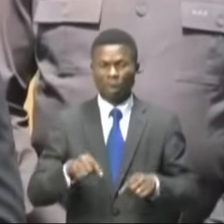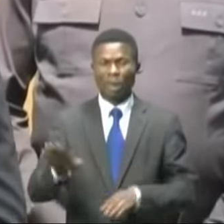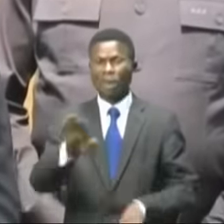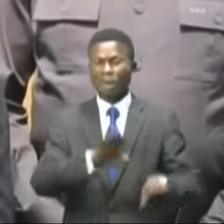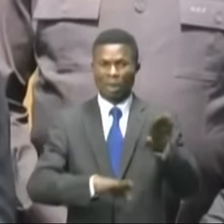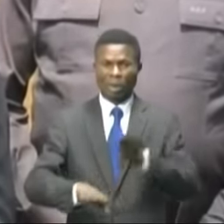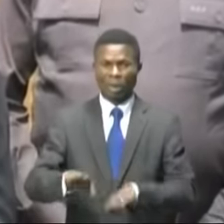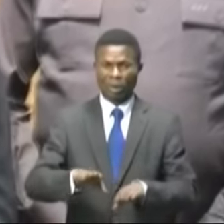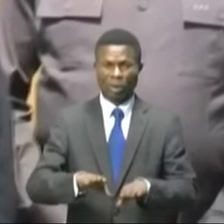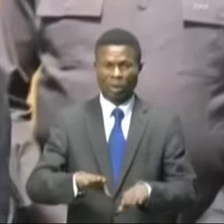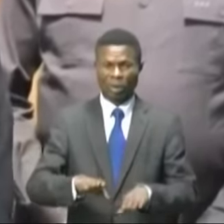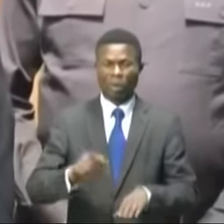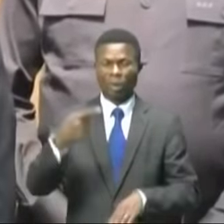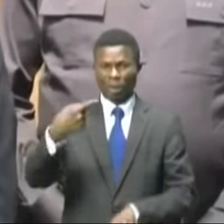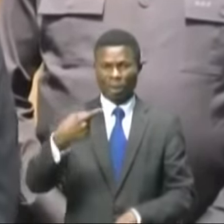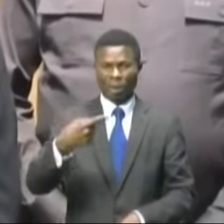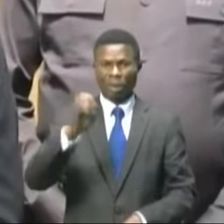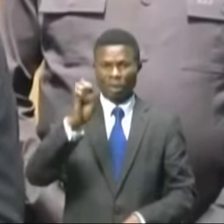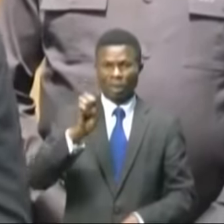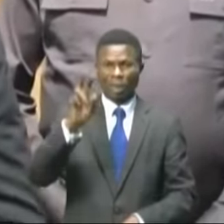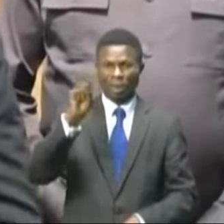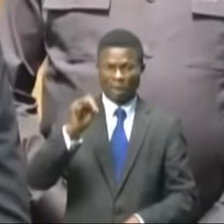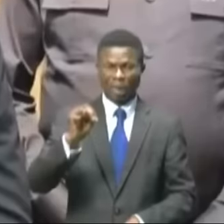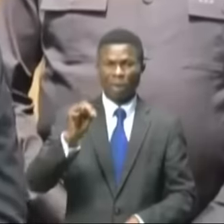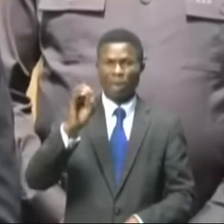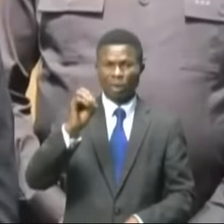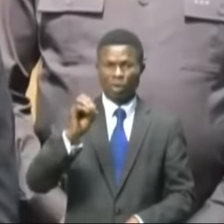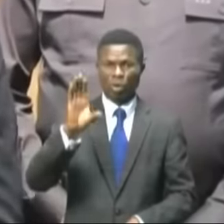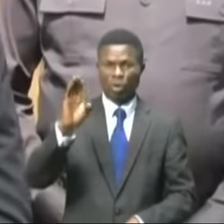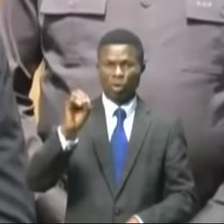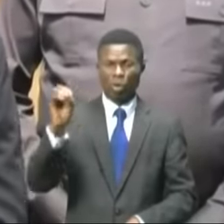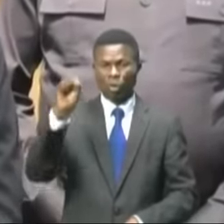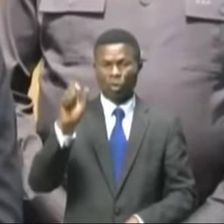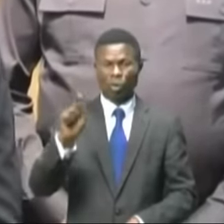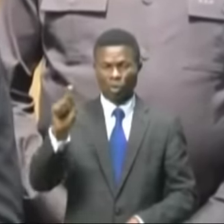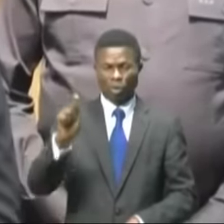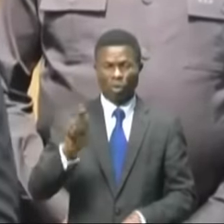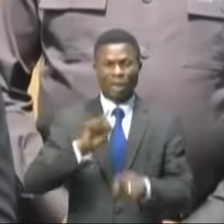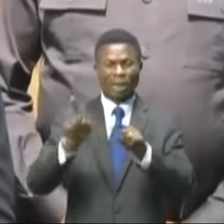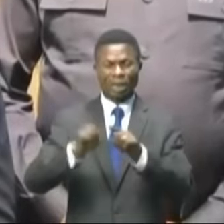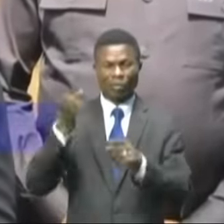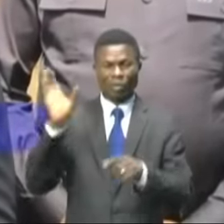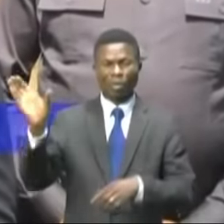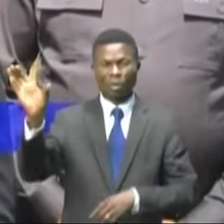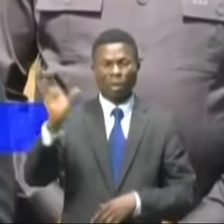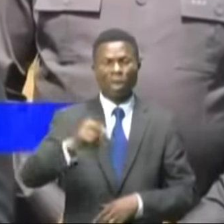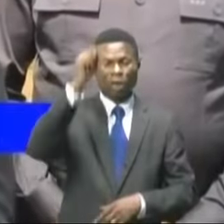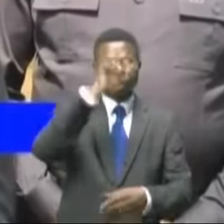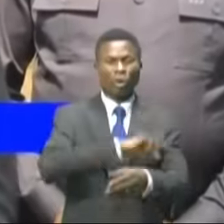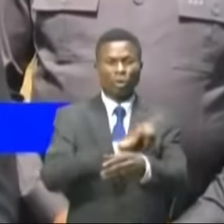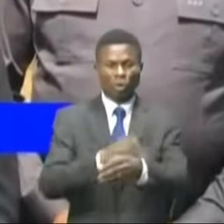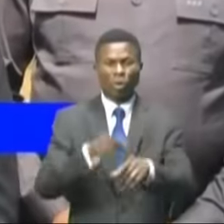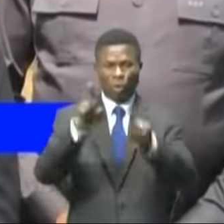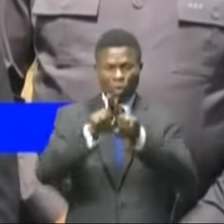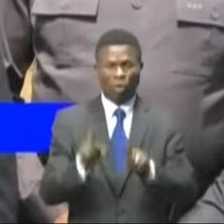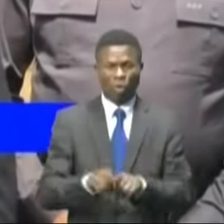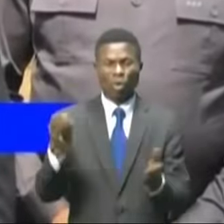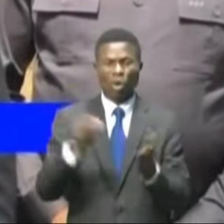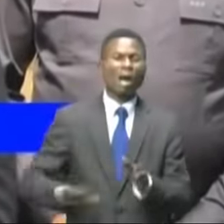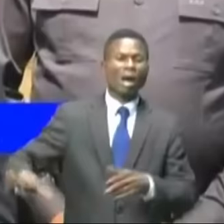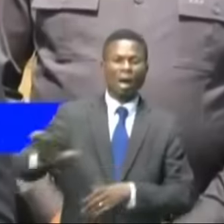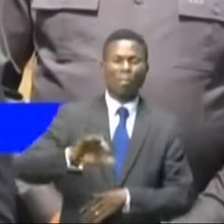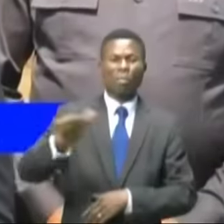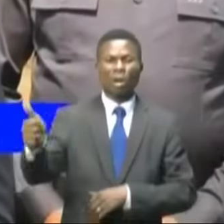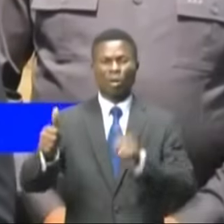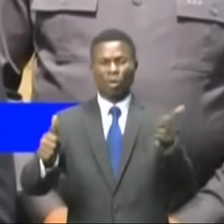cimetières génocostes. Il y en a ici maintenant, il y en aura à Kibati, à Goma, au nord Kivu, mais il y en aura partout ailleurs